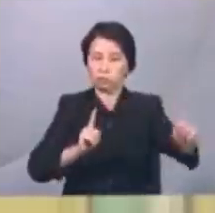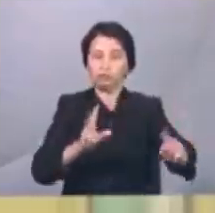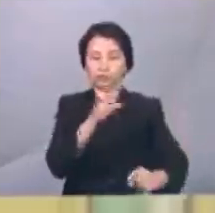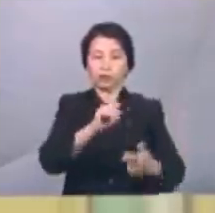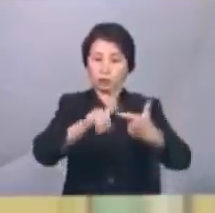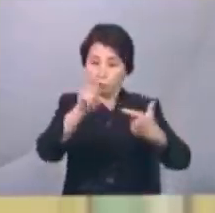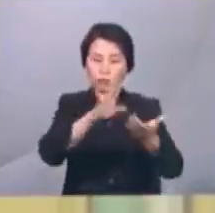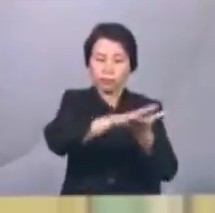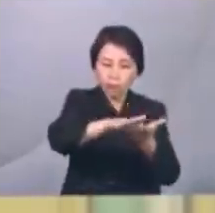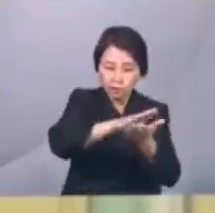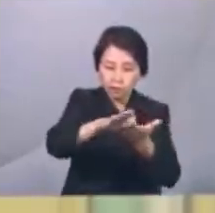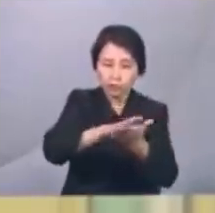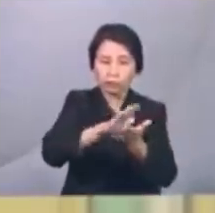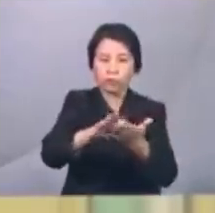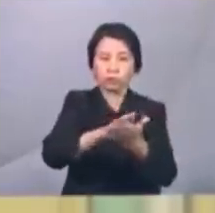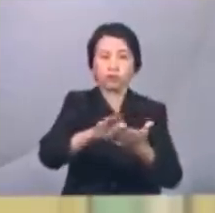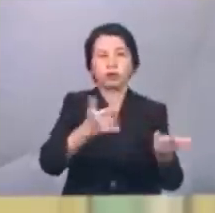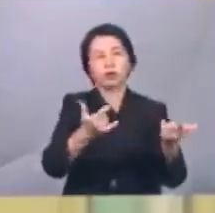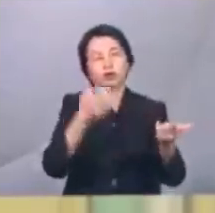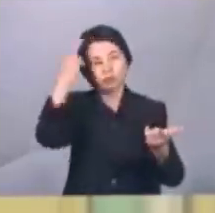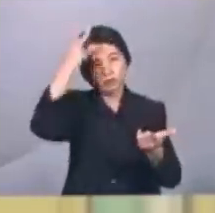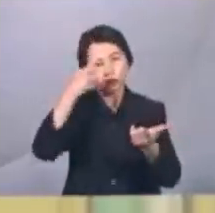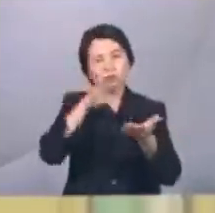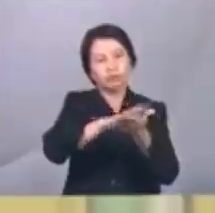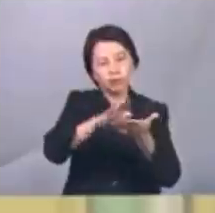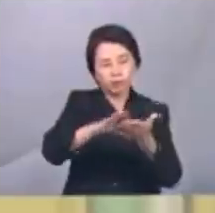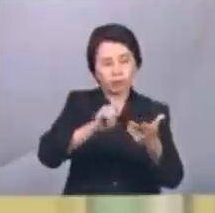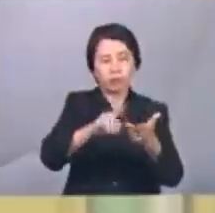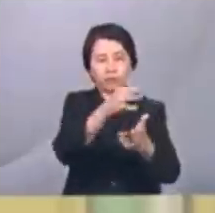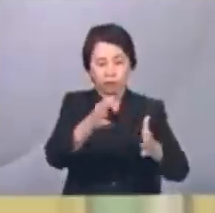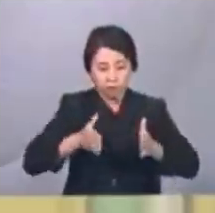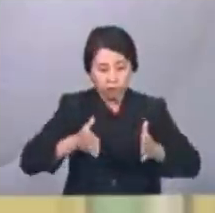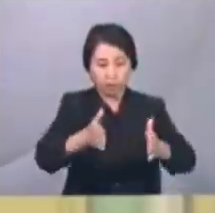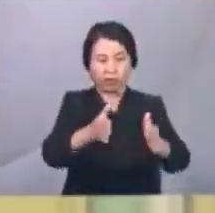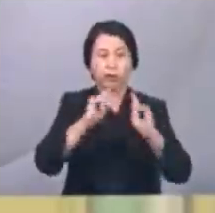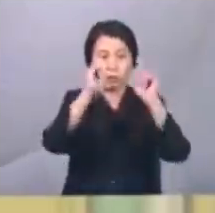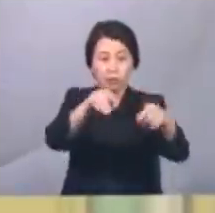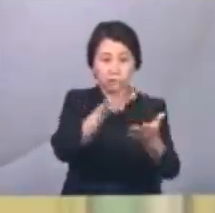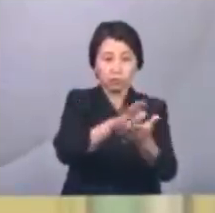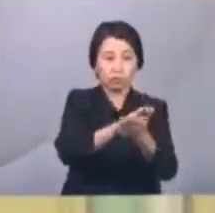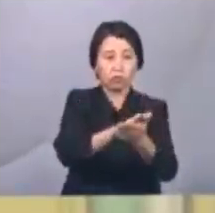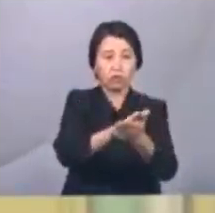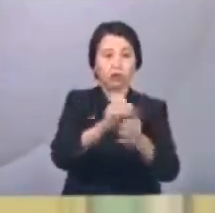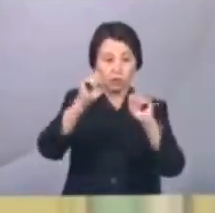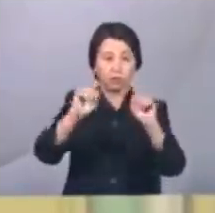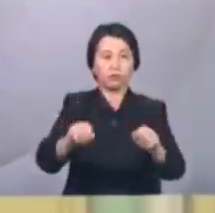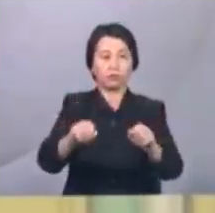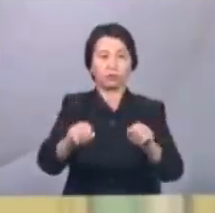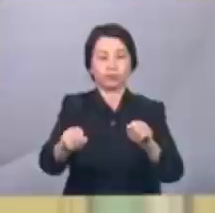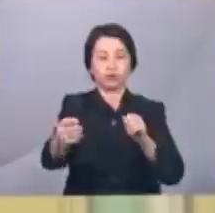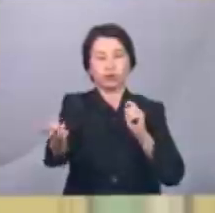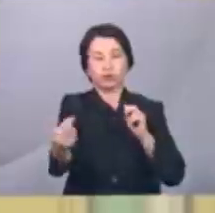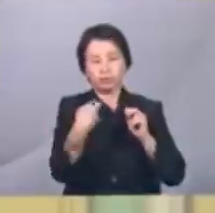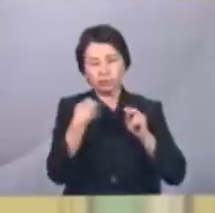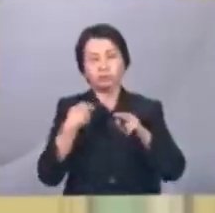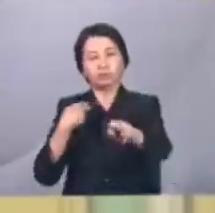pembersihan, kebersihan dan sebagainya, faktor-faktor kebersihan dan faktor laluan sebagai contoh. Nak pergi sekolah ni sebelum ni boleh two ways, dua